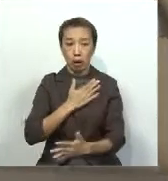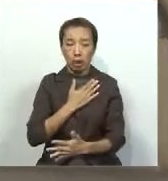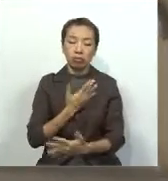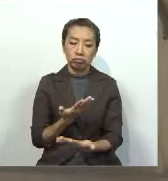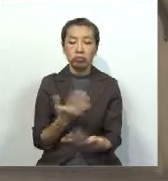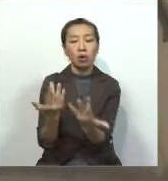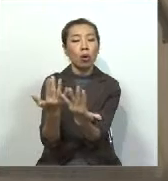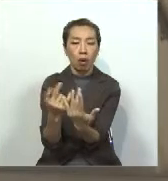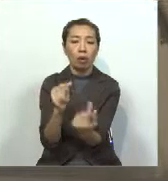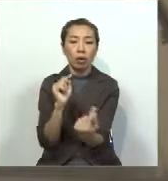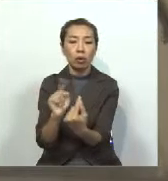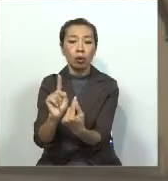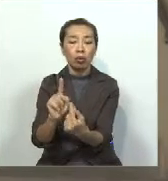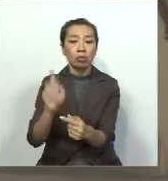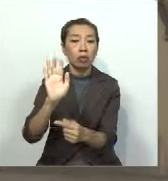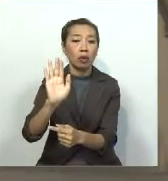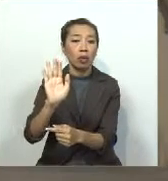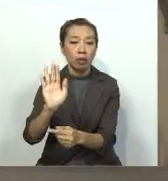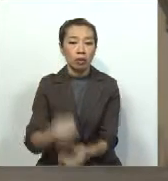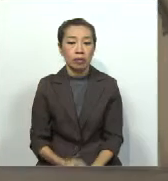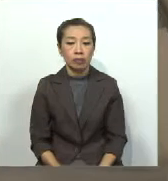ไทยก็คงต้องรอ